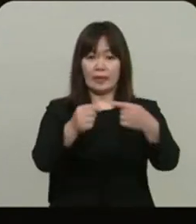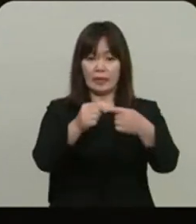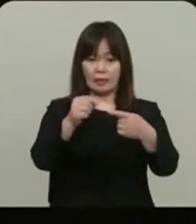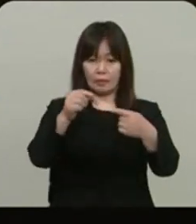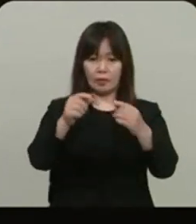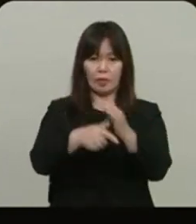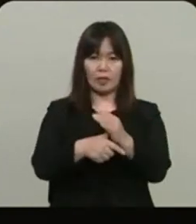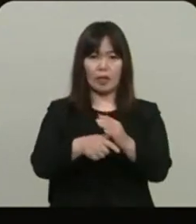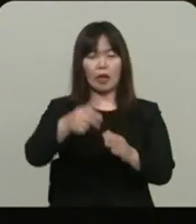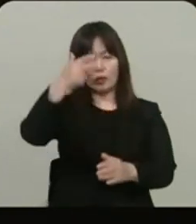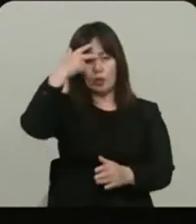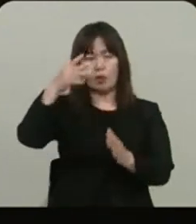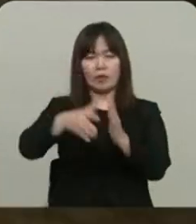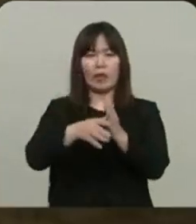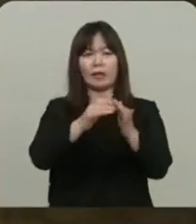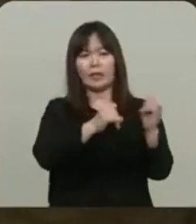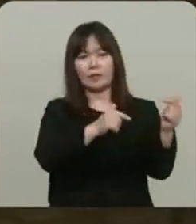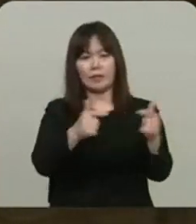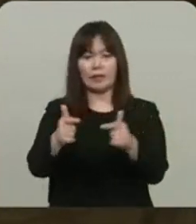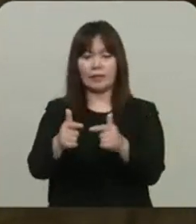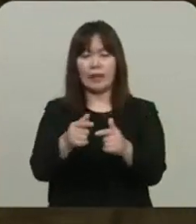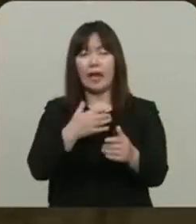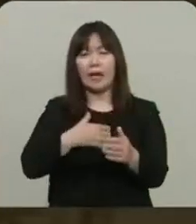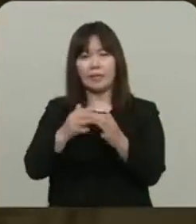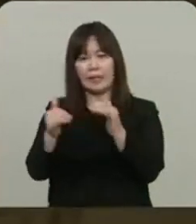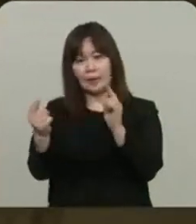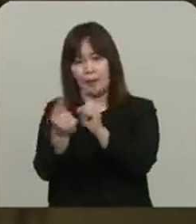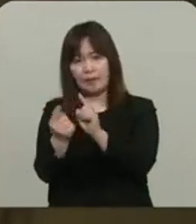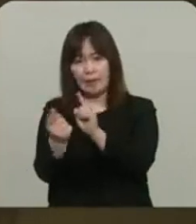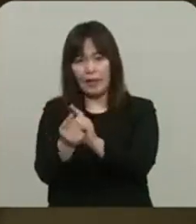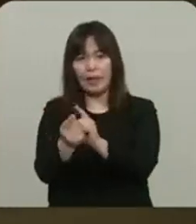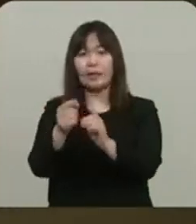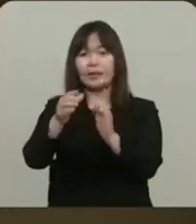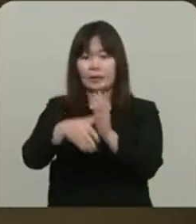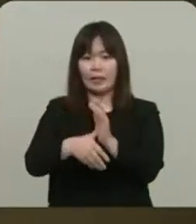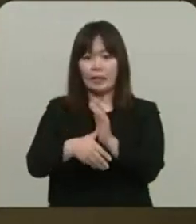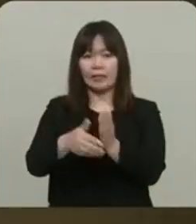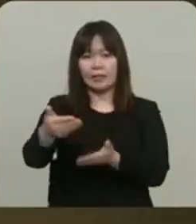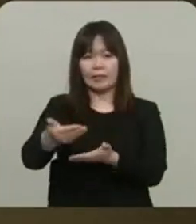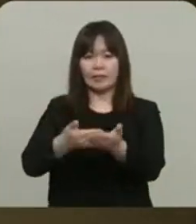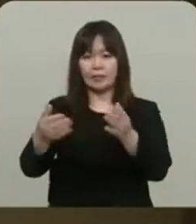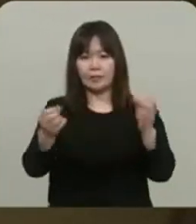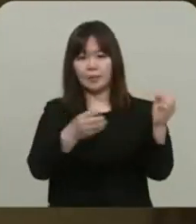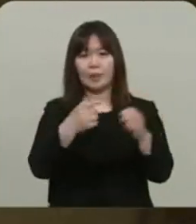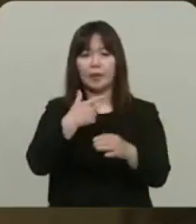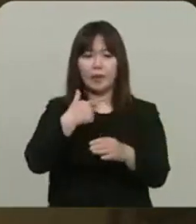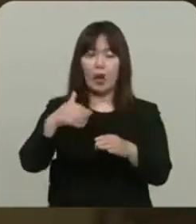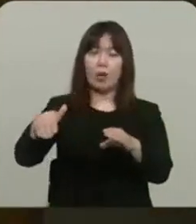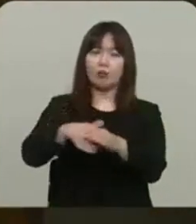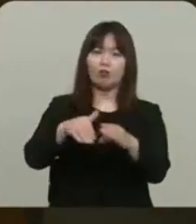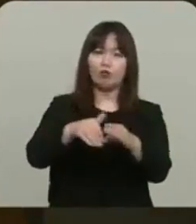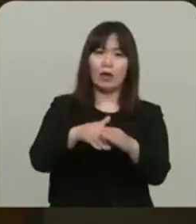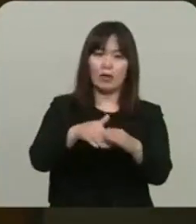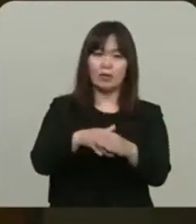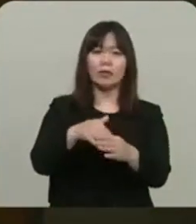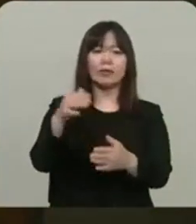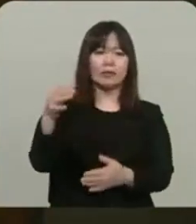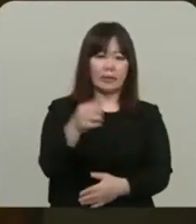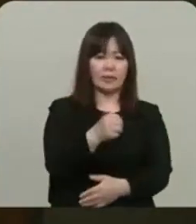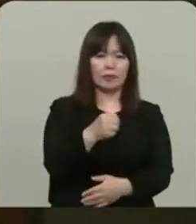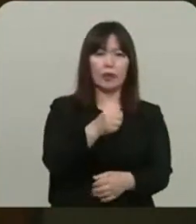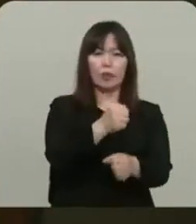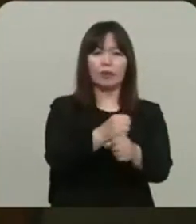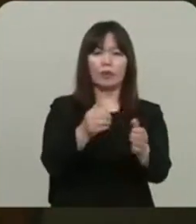1부에서는 조선시대의 문인들이 지인들과 만남을 가지면서 나누었던 풍류와 문화를 중심으로 해서